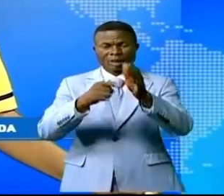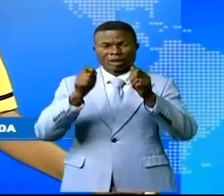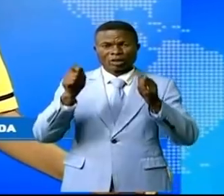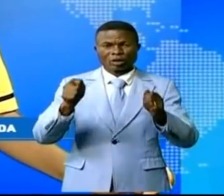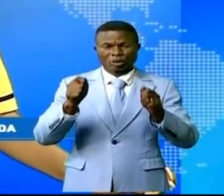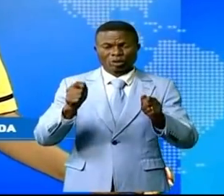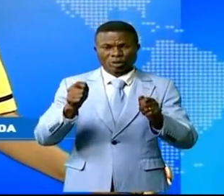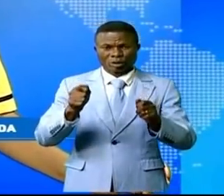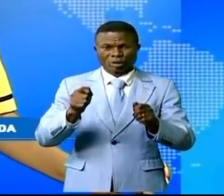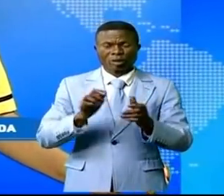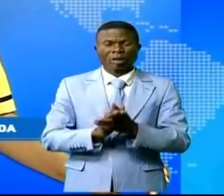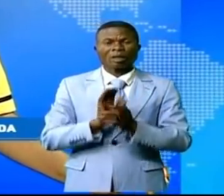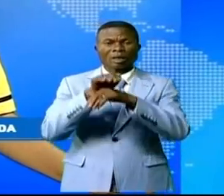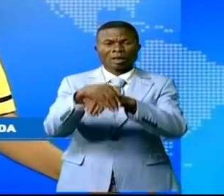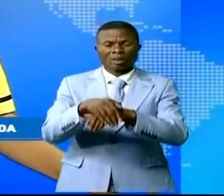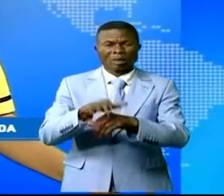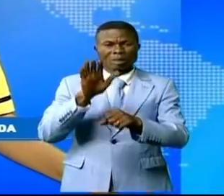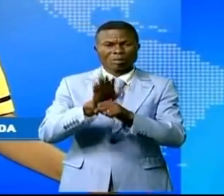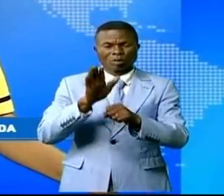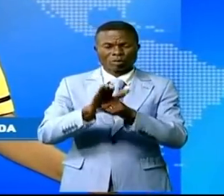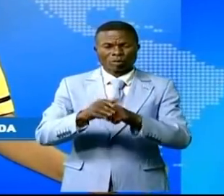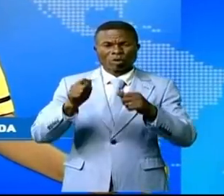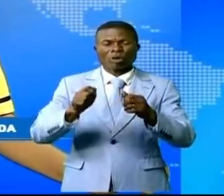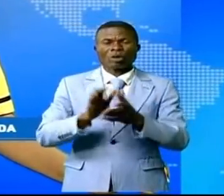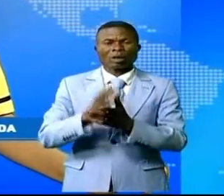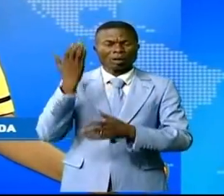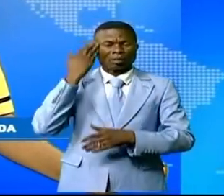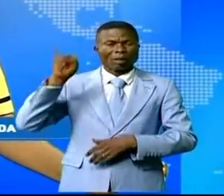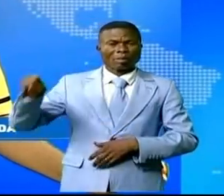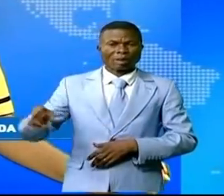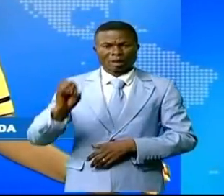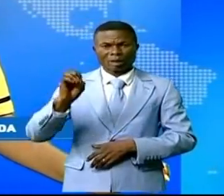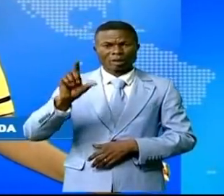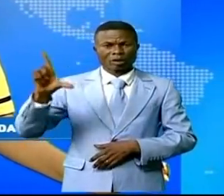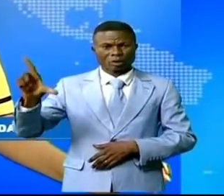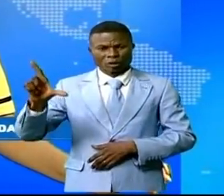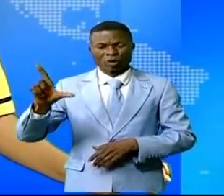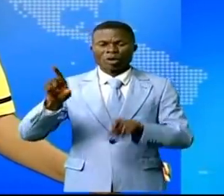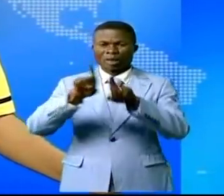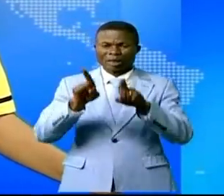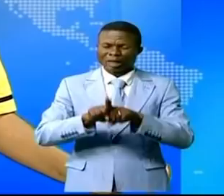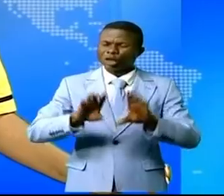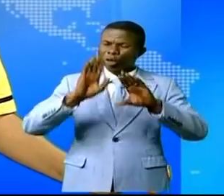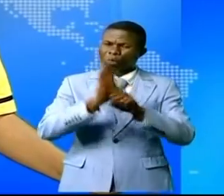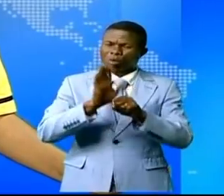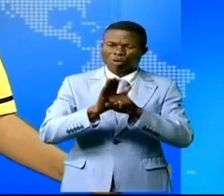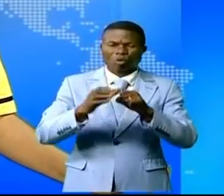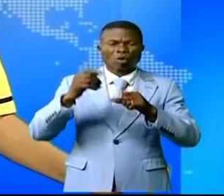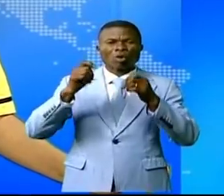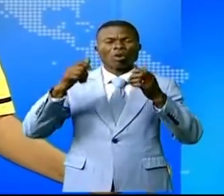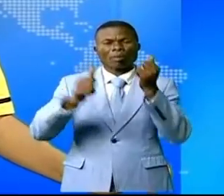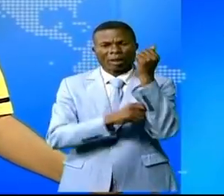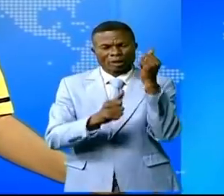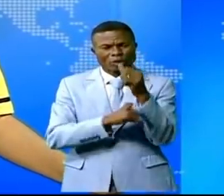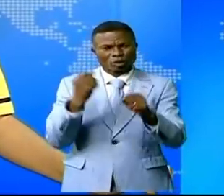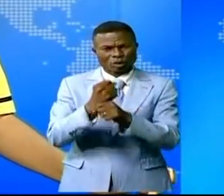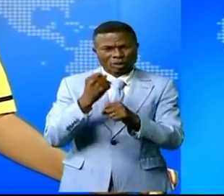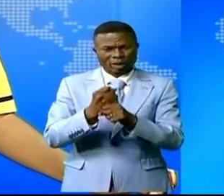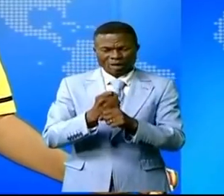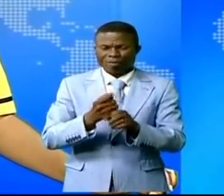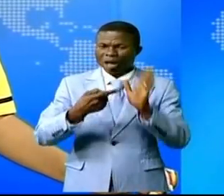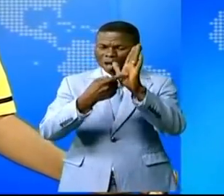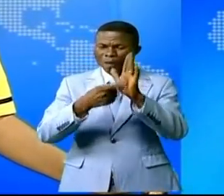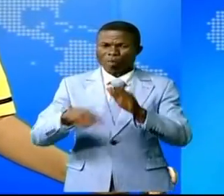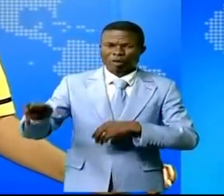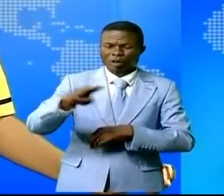qui a connu le concours rédactionnel de Joël Kayembe. Rodepanda, Patrick Pedi l'ont réalisé sous la coordination